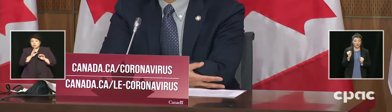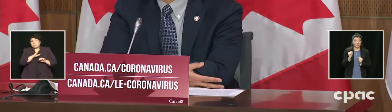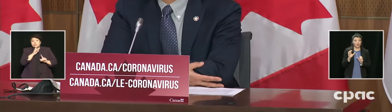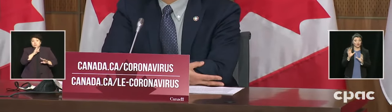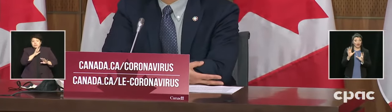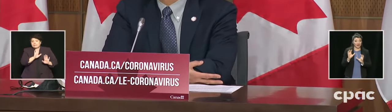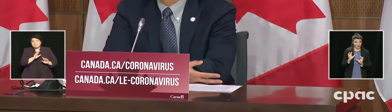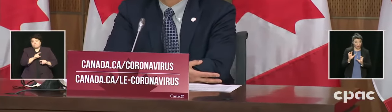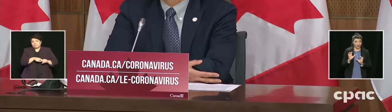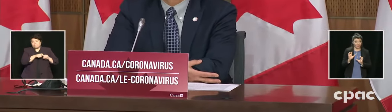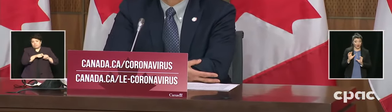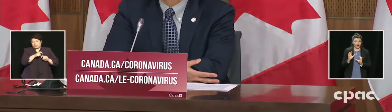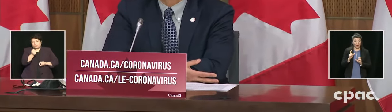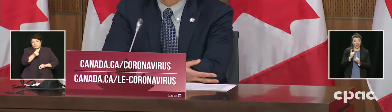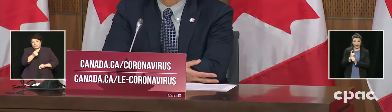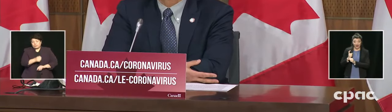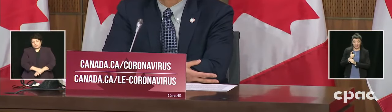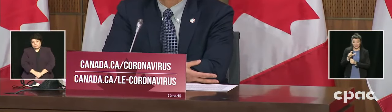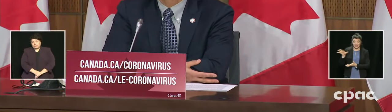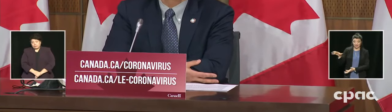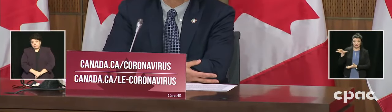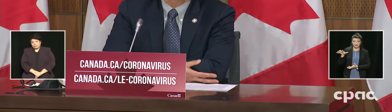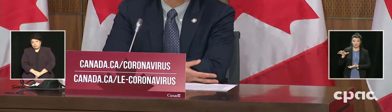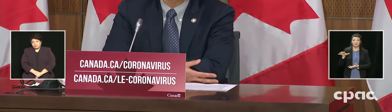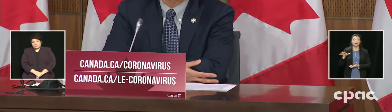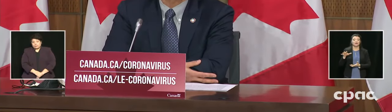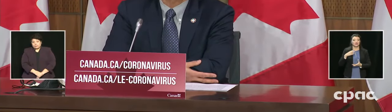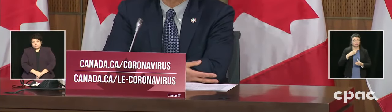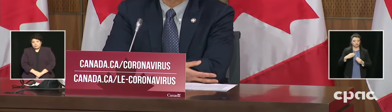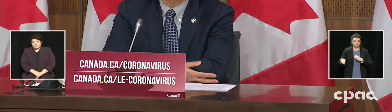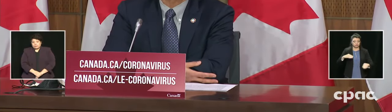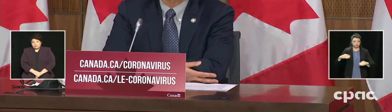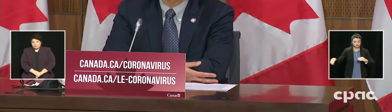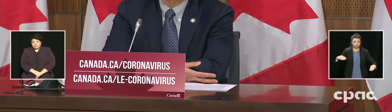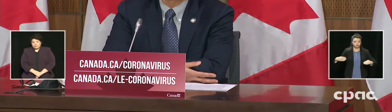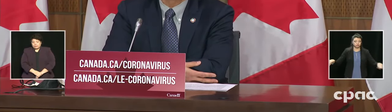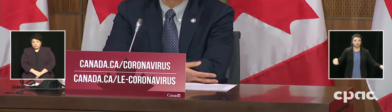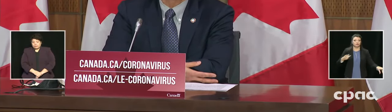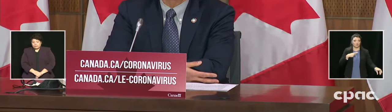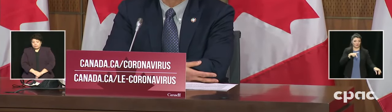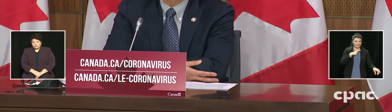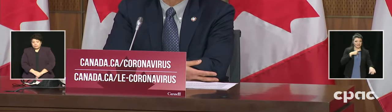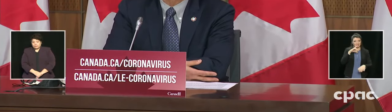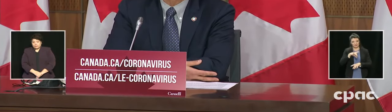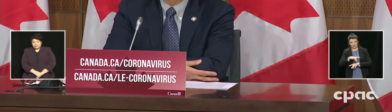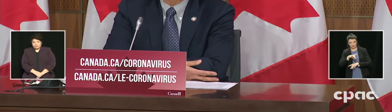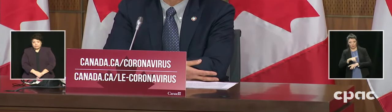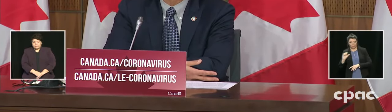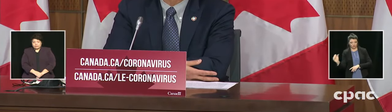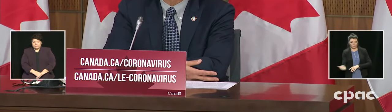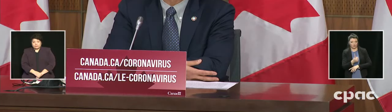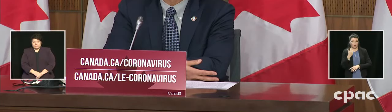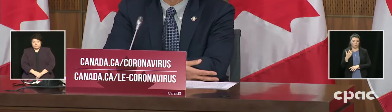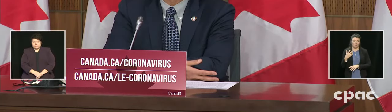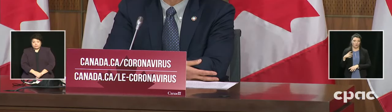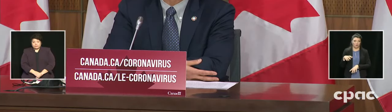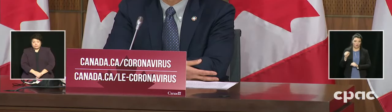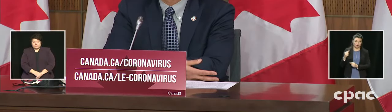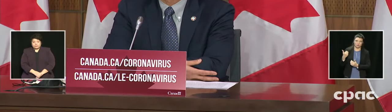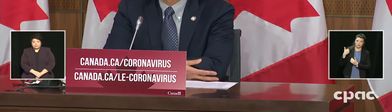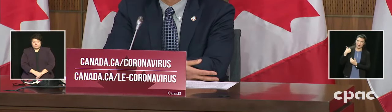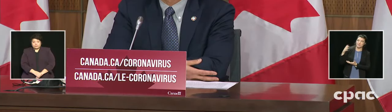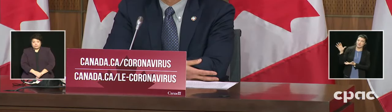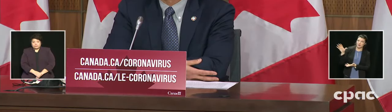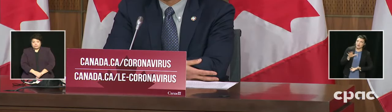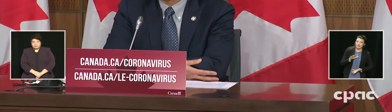achetés seront confiés aux provinces et aux territoires en appui à la distribution du vaccin. Alors, l'Agence de la